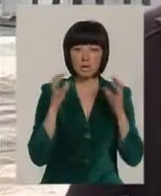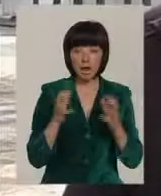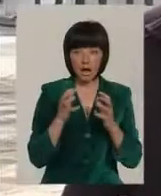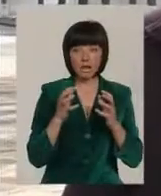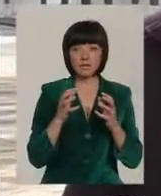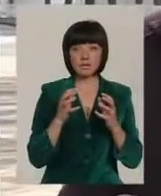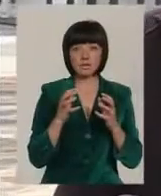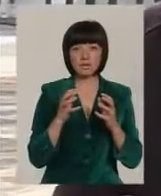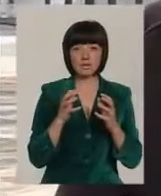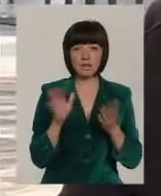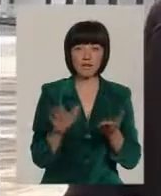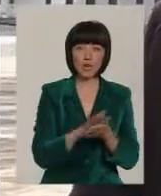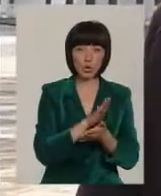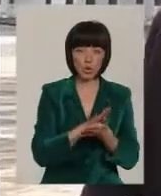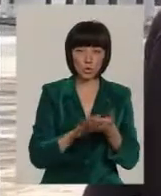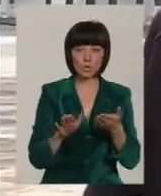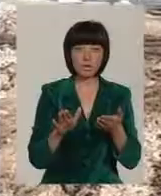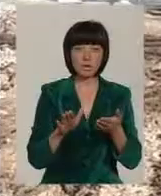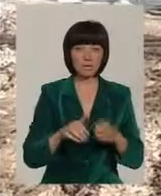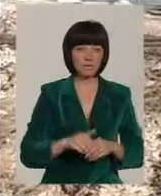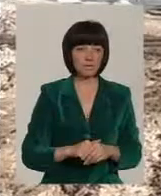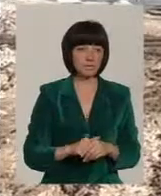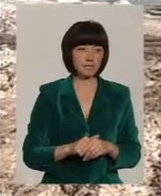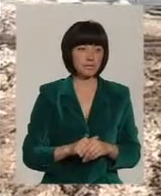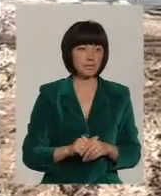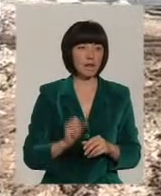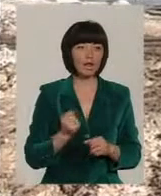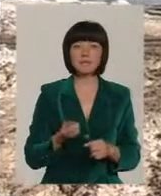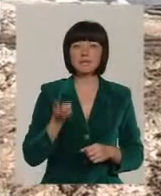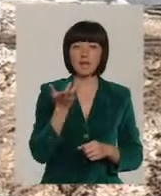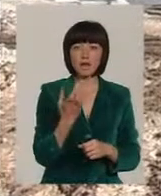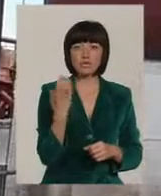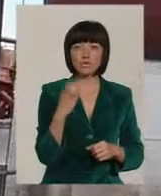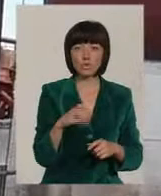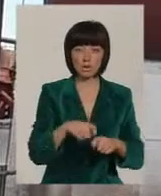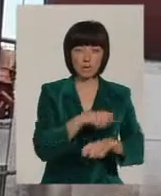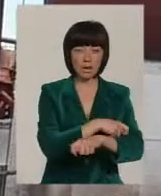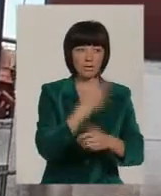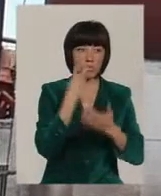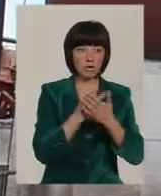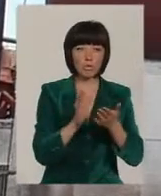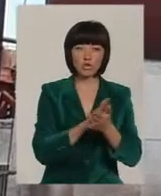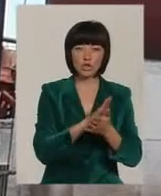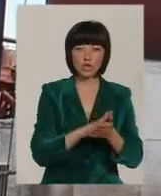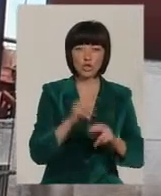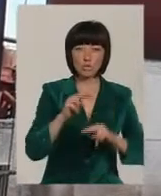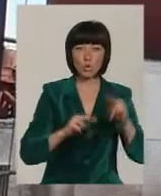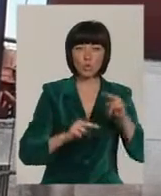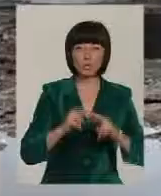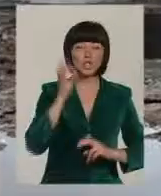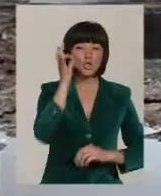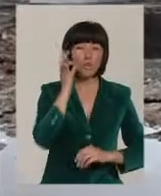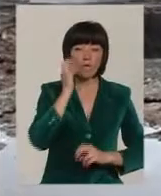зберігається, фільтрується, вичищається. А за кілька сотень метрів бачимо очисні споруди цукрового